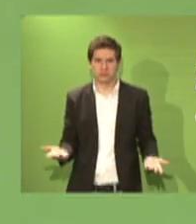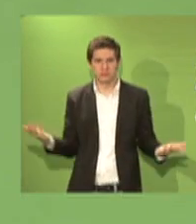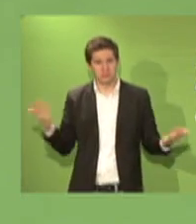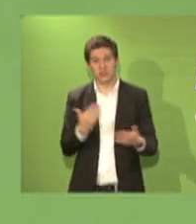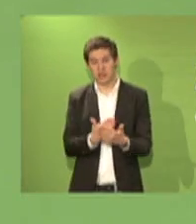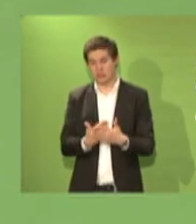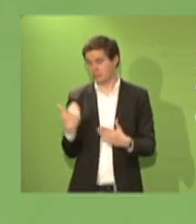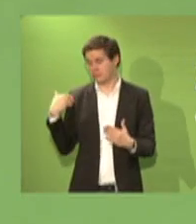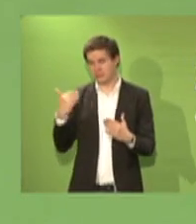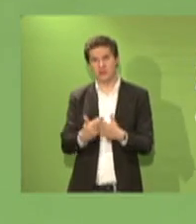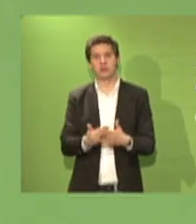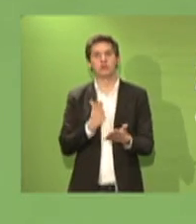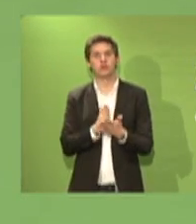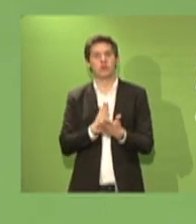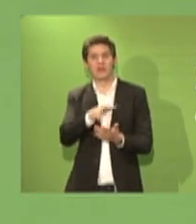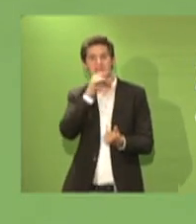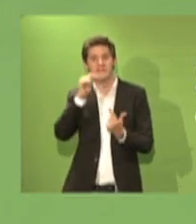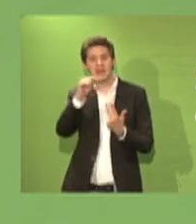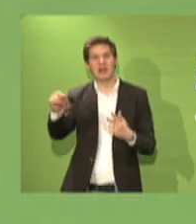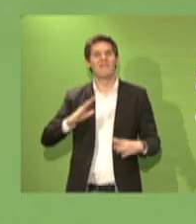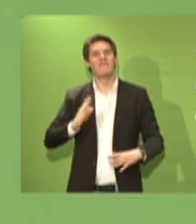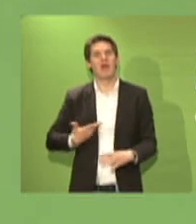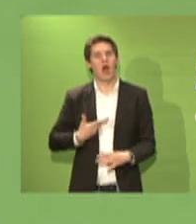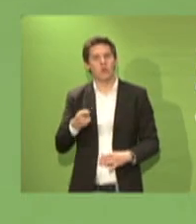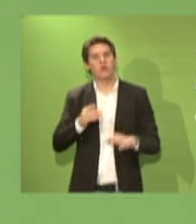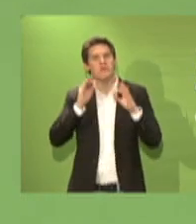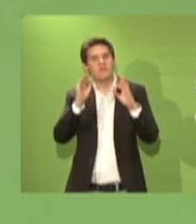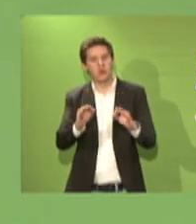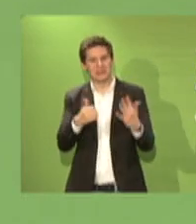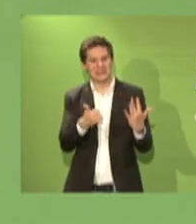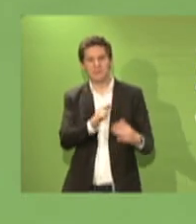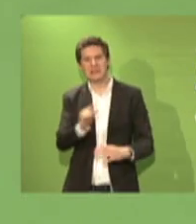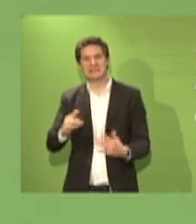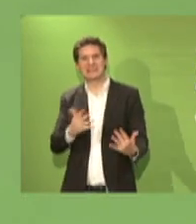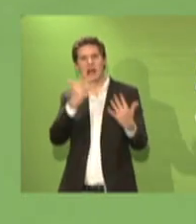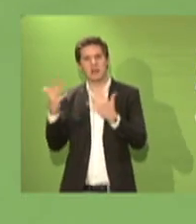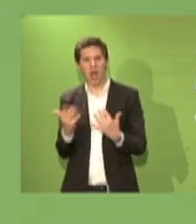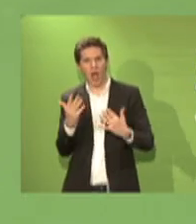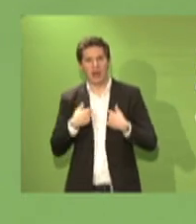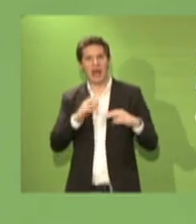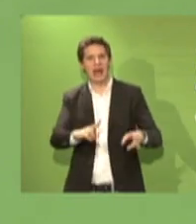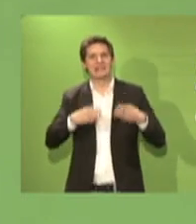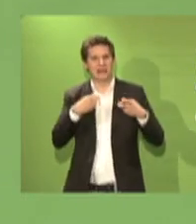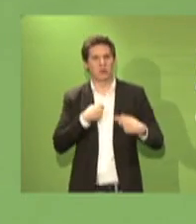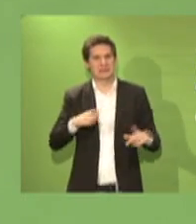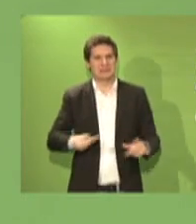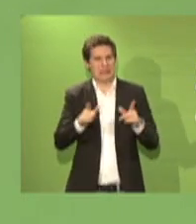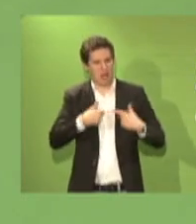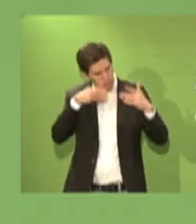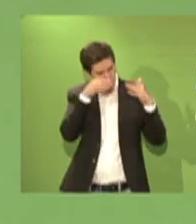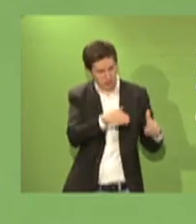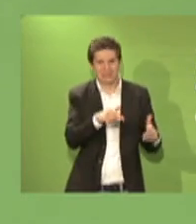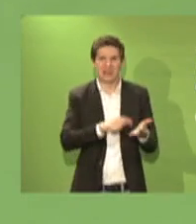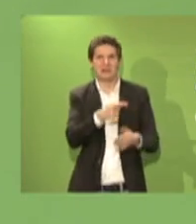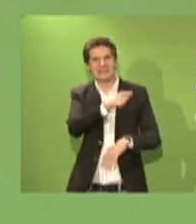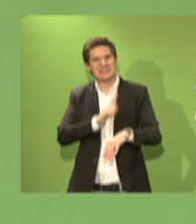meist alleinerziehende Frauen mit ihrem Engagement für die Grünen für 6 bis 10 Jahre während ihrer Erziehungszeit. Diesem Problem wollen wir uns jetzt